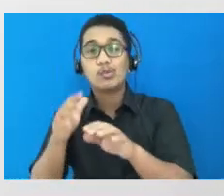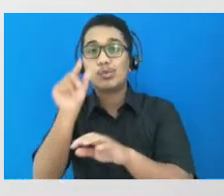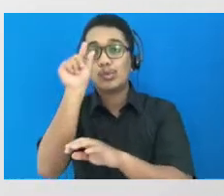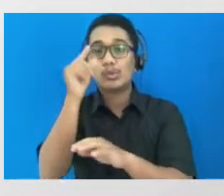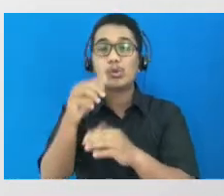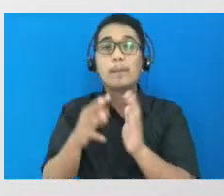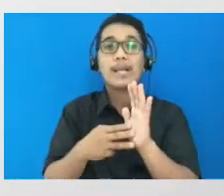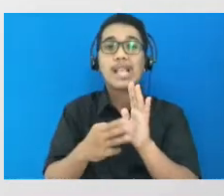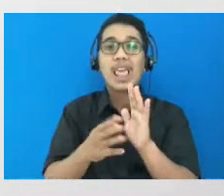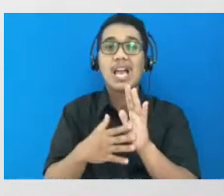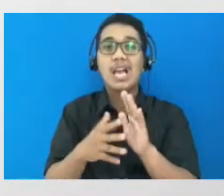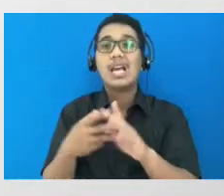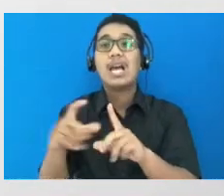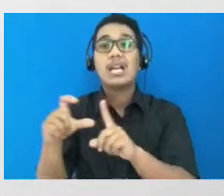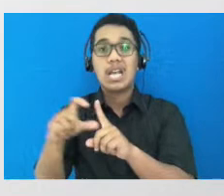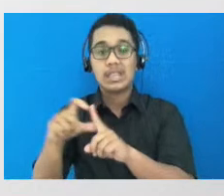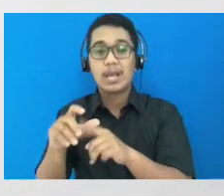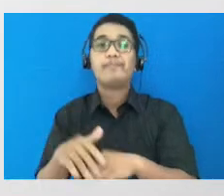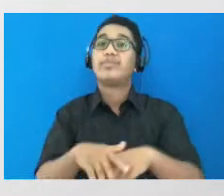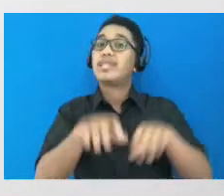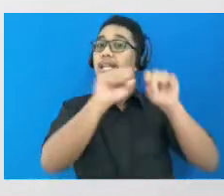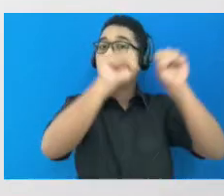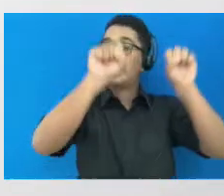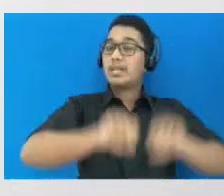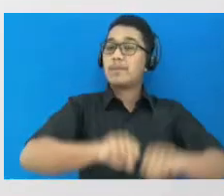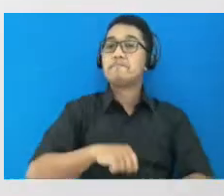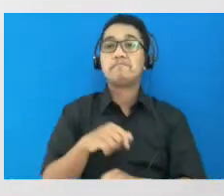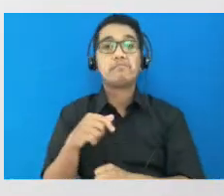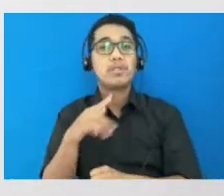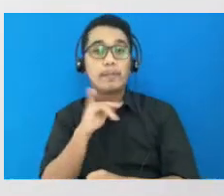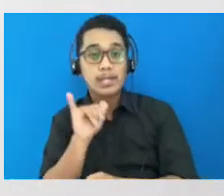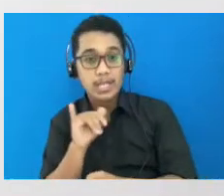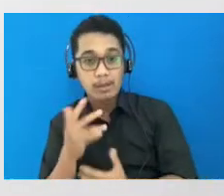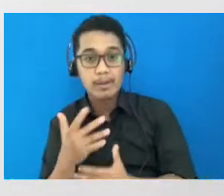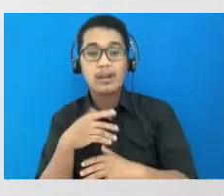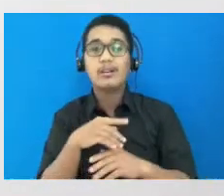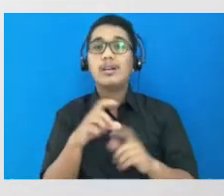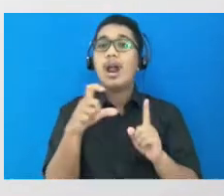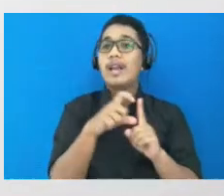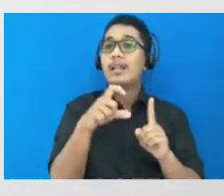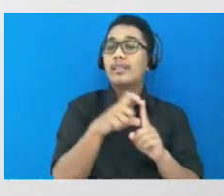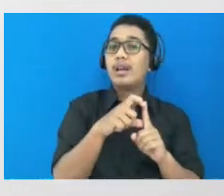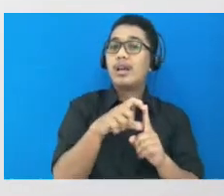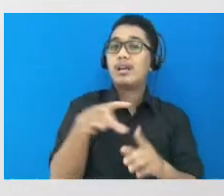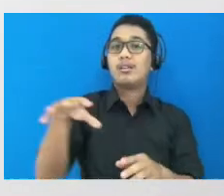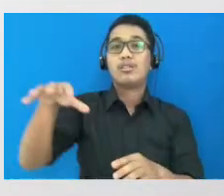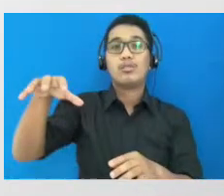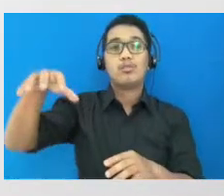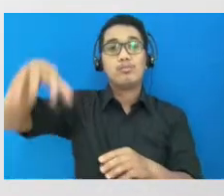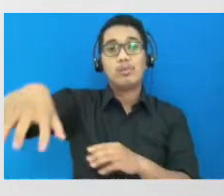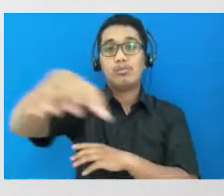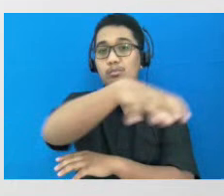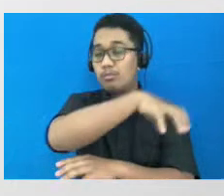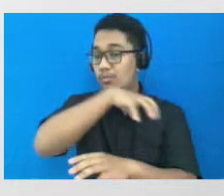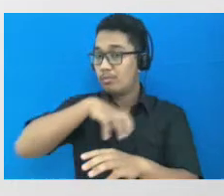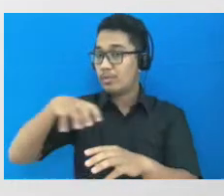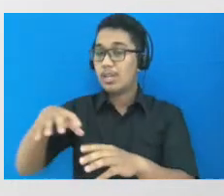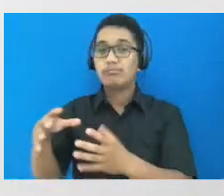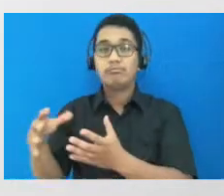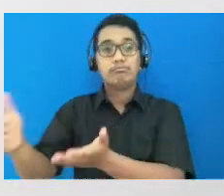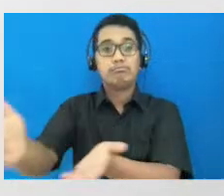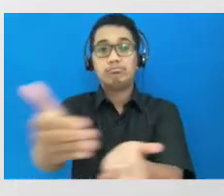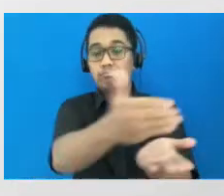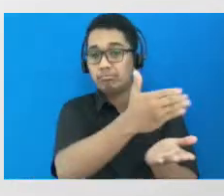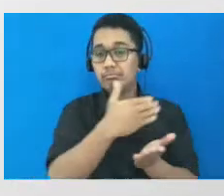lain. Dan sistem ini termasuk diantaranya ada keberadaan data protection officer di masing-masing institusi yang mengumpulkan data,